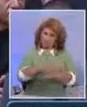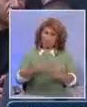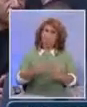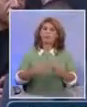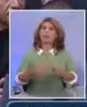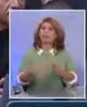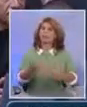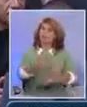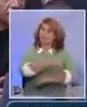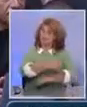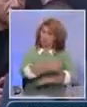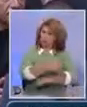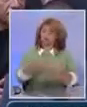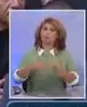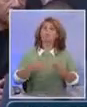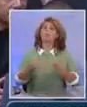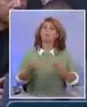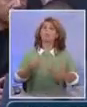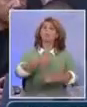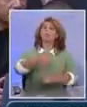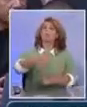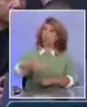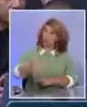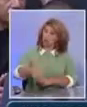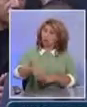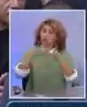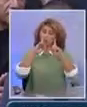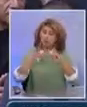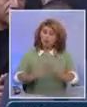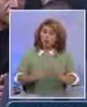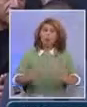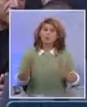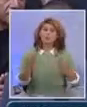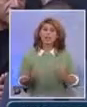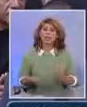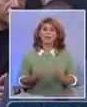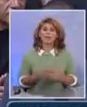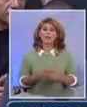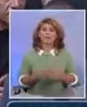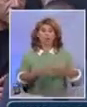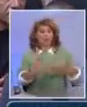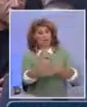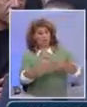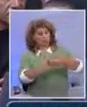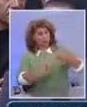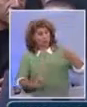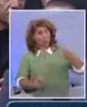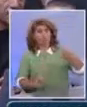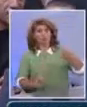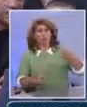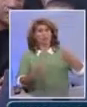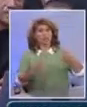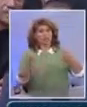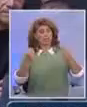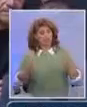γίνουν γιατροί, να γίνουν δικηγόροι, οπωσδήποτε να αποκτήσουν ένα χαρτί για να πάρουν μια θέση